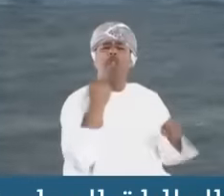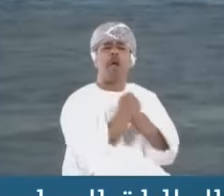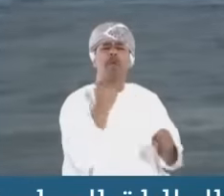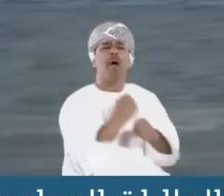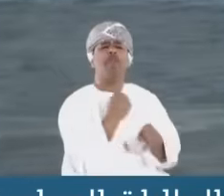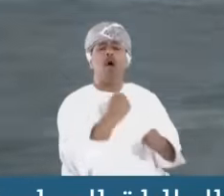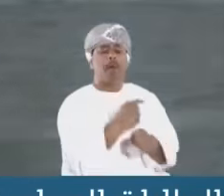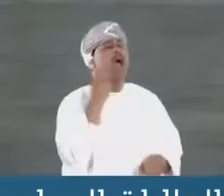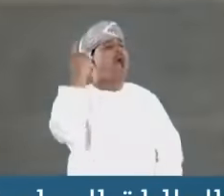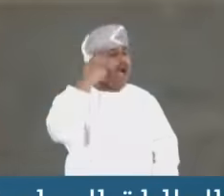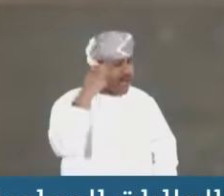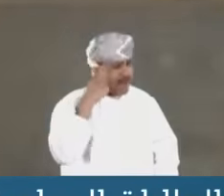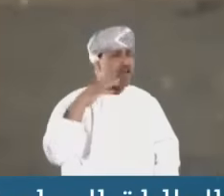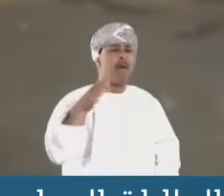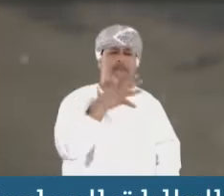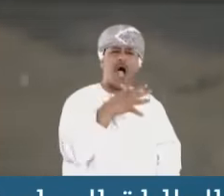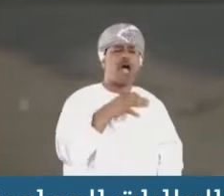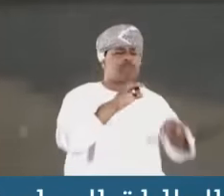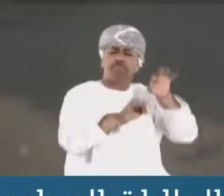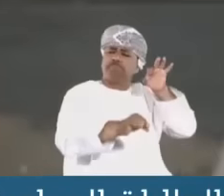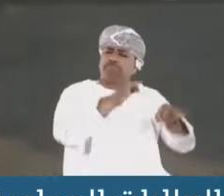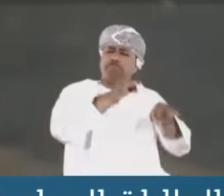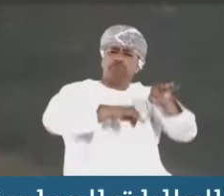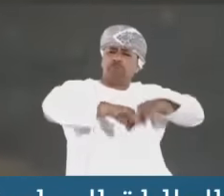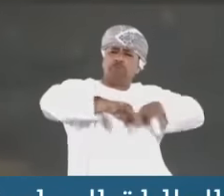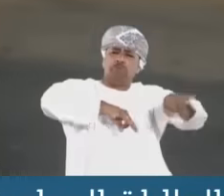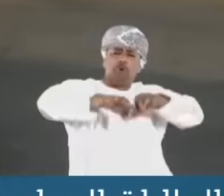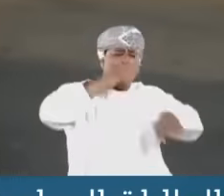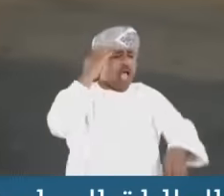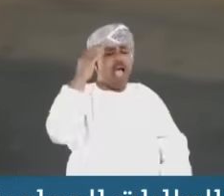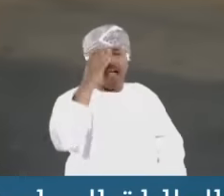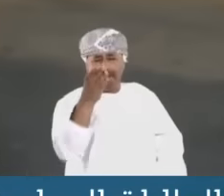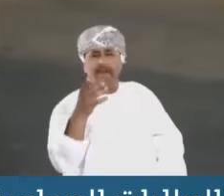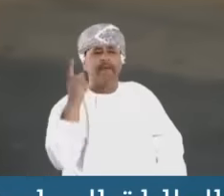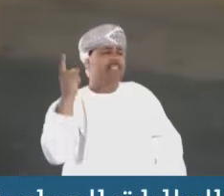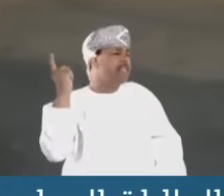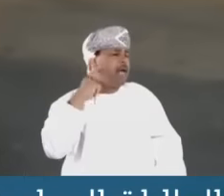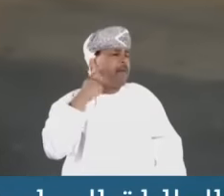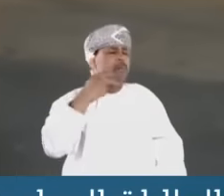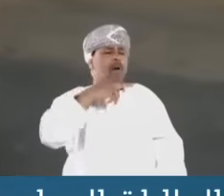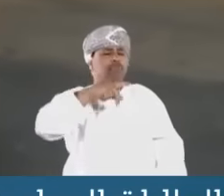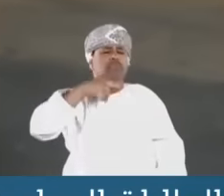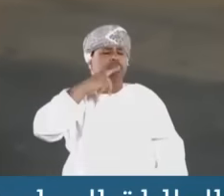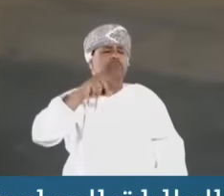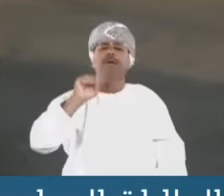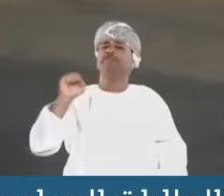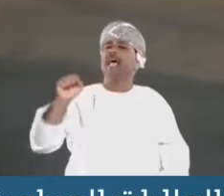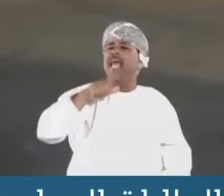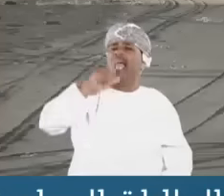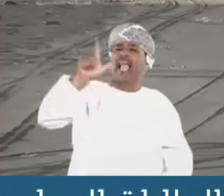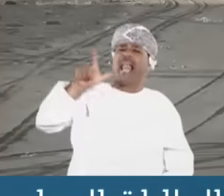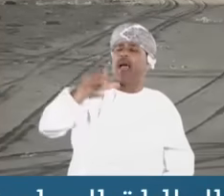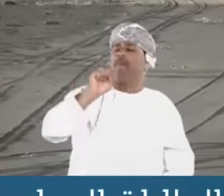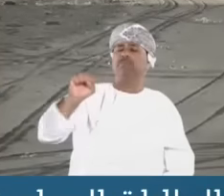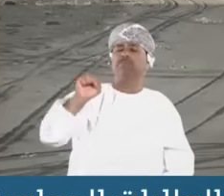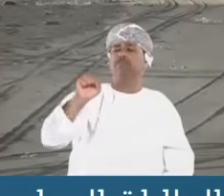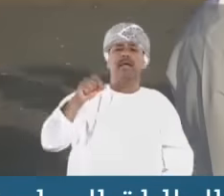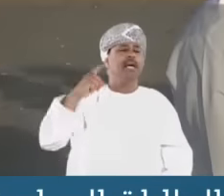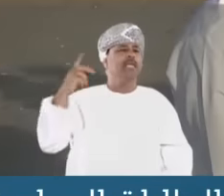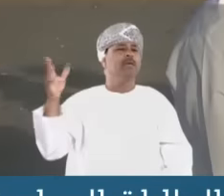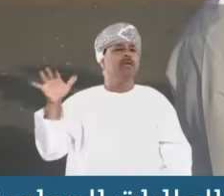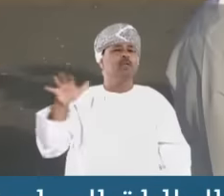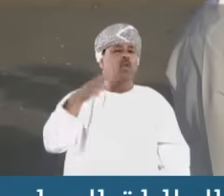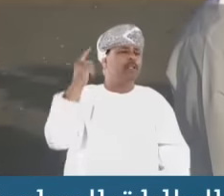في التعامل مع البحر وأدواته، وما يعنينا أن نسمع بوحه بلهجته الجميلة مع صوت